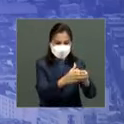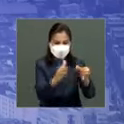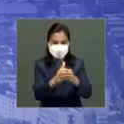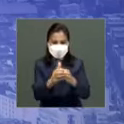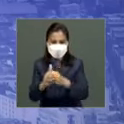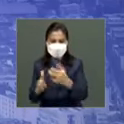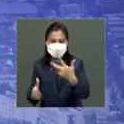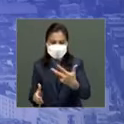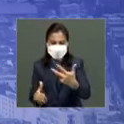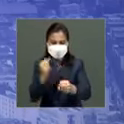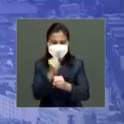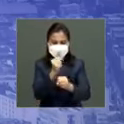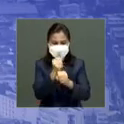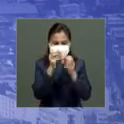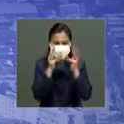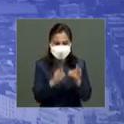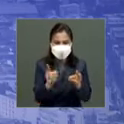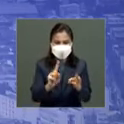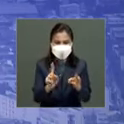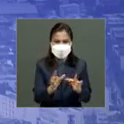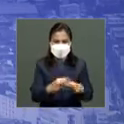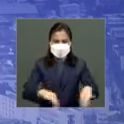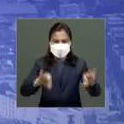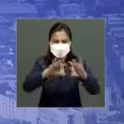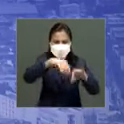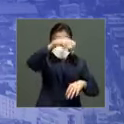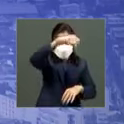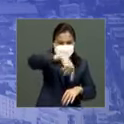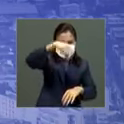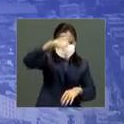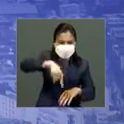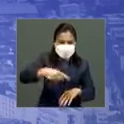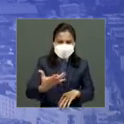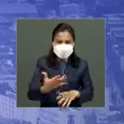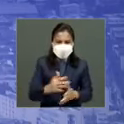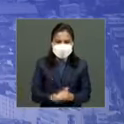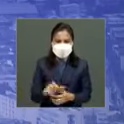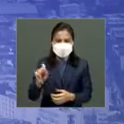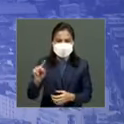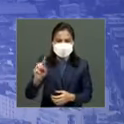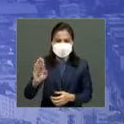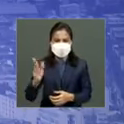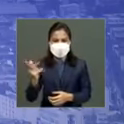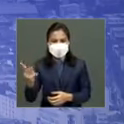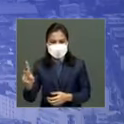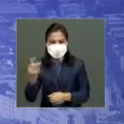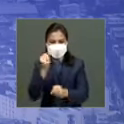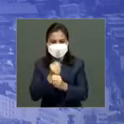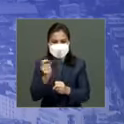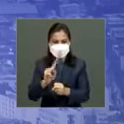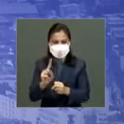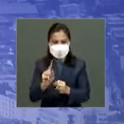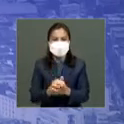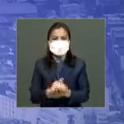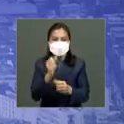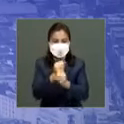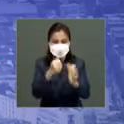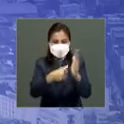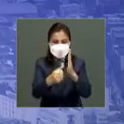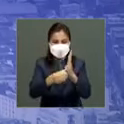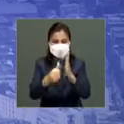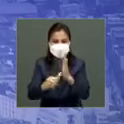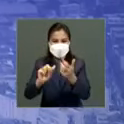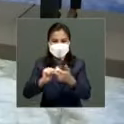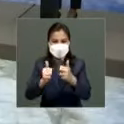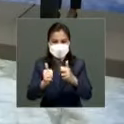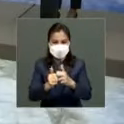มกันยังไงและที่สำคัญจะไม่ซับซ้อนหรือว่าทับซ้อนกับของสบคจะทำยังไงให้ภาพรวมการแก้ไขปัญหามัน